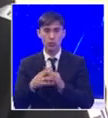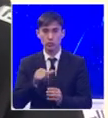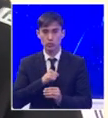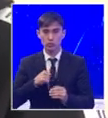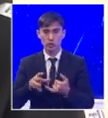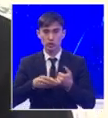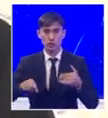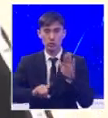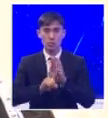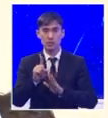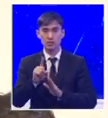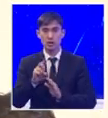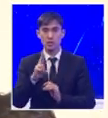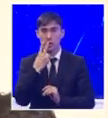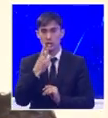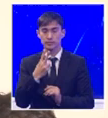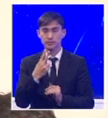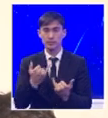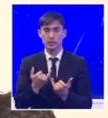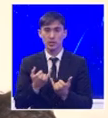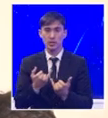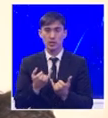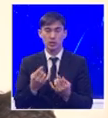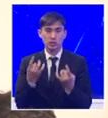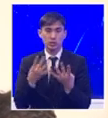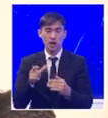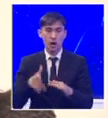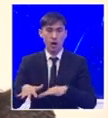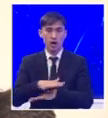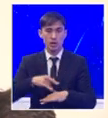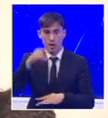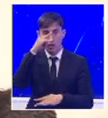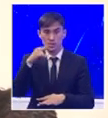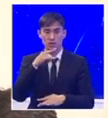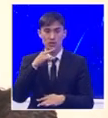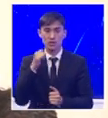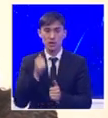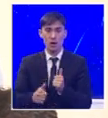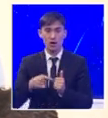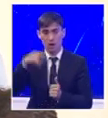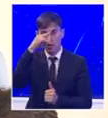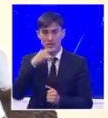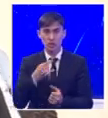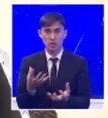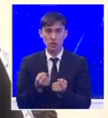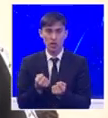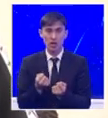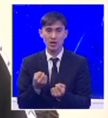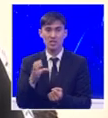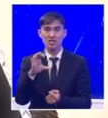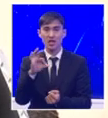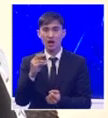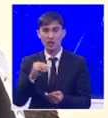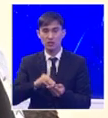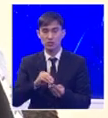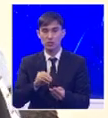Жерден бастап, әні қарасаңшы, датабо қарапайым халықтың Қазақстанның әр қазағы жинаған қайын садақаға деген